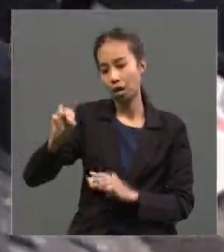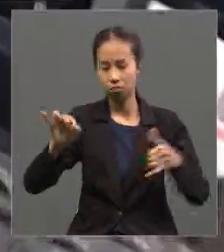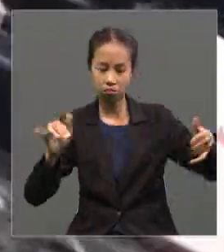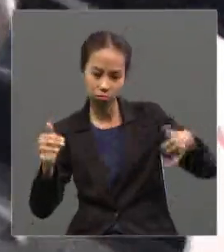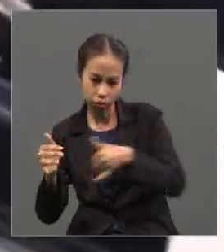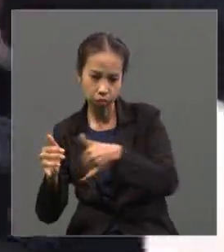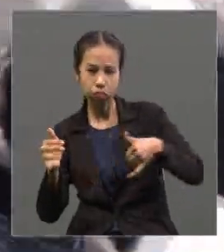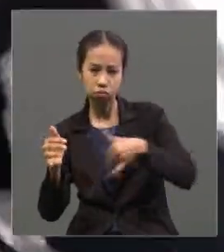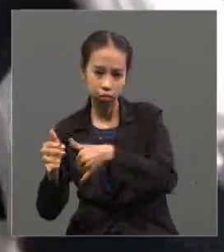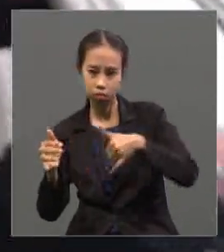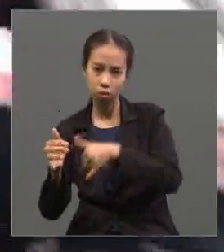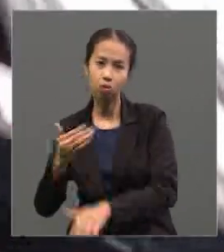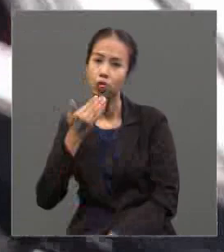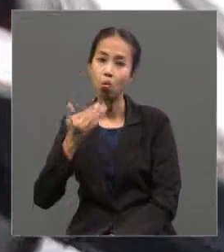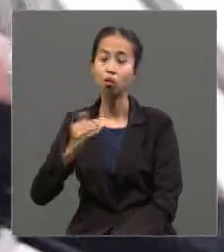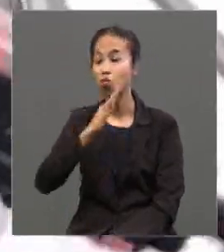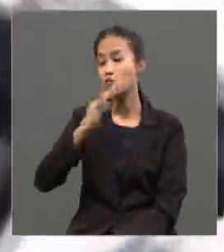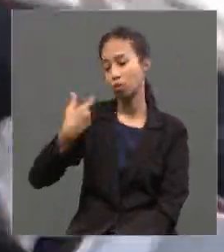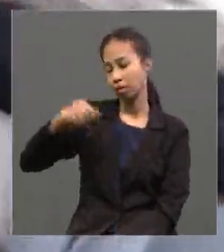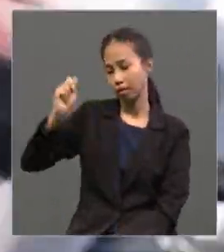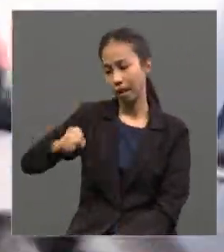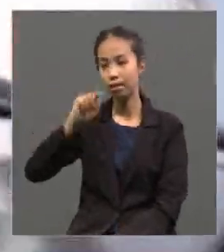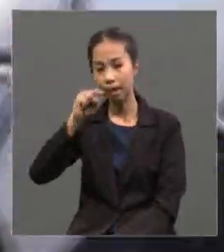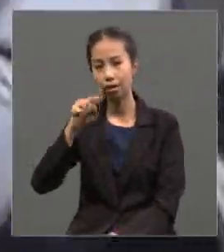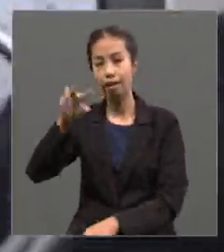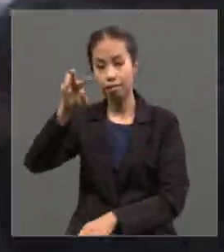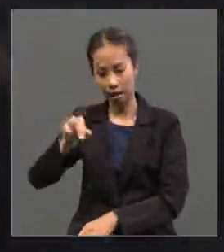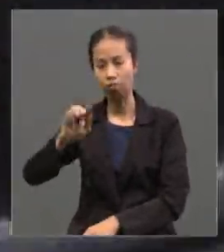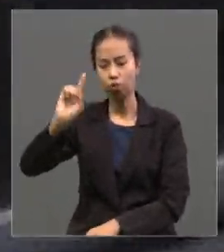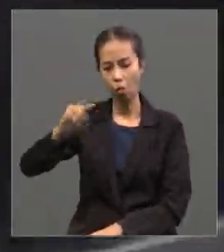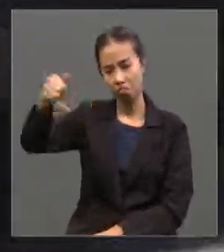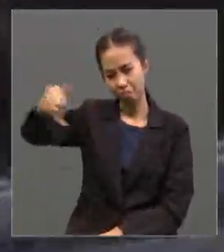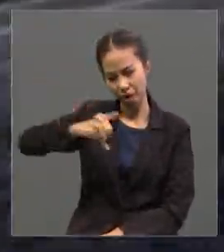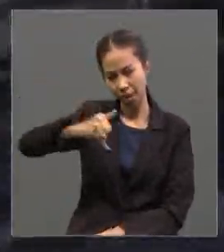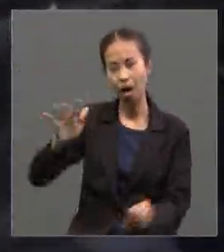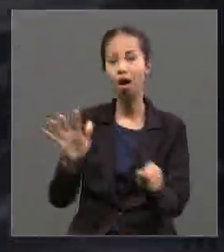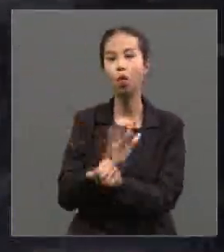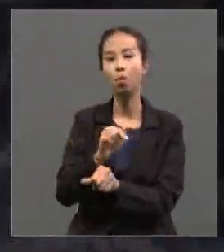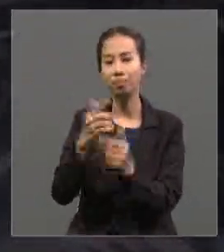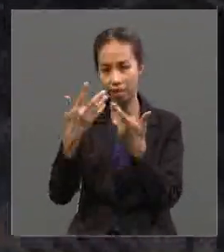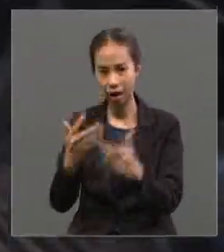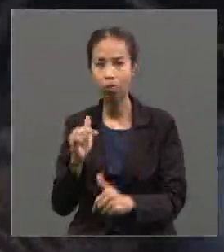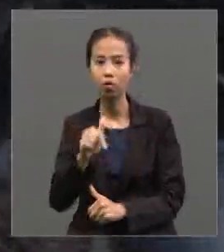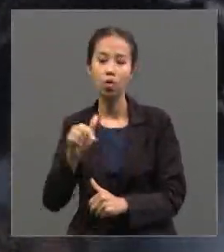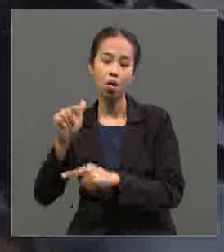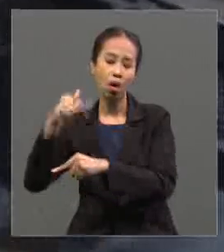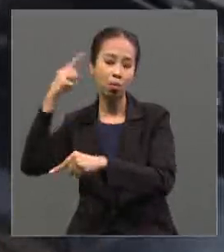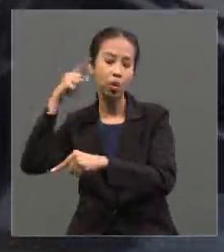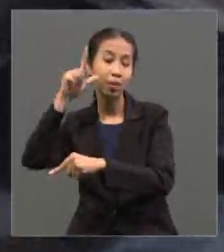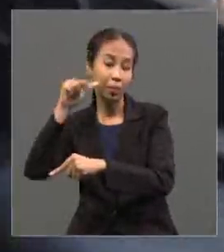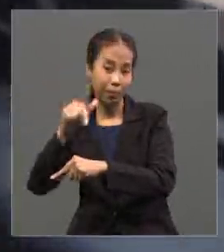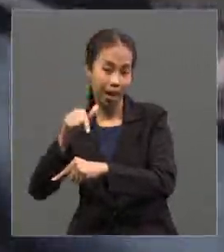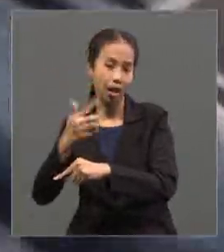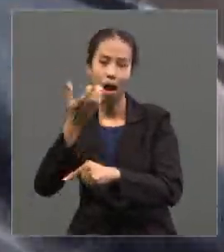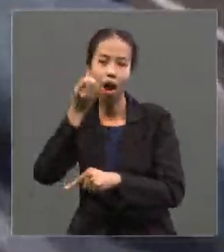ายงานตัวกับเจ้านายของพ่อตามที่ศาลกำหนดหลังได้รับการประกันตัวนะครับทางแม่ของเด็กก็เดินทางกลับพร้อมญาติทันทีจ